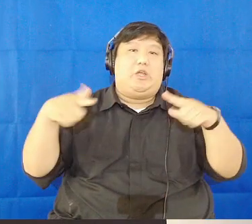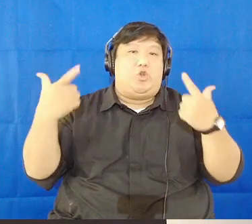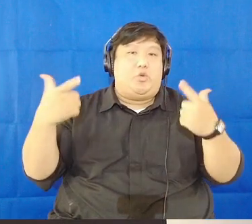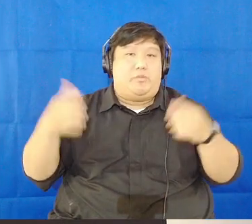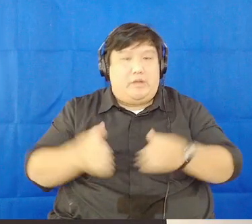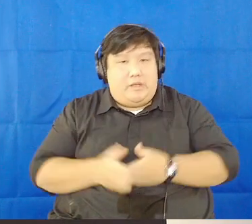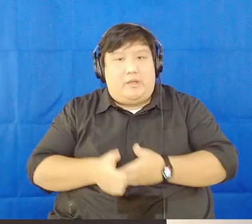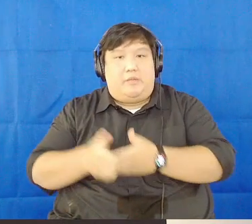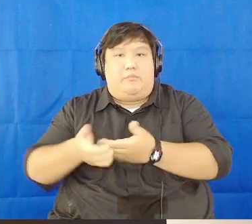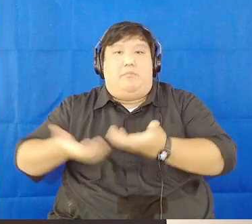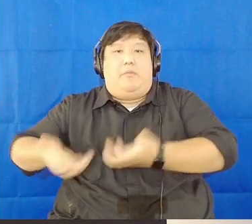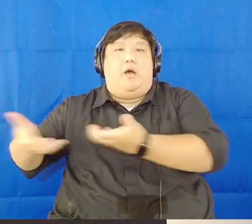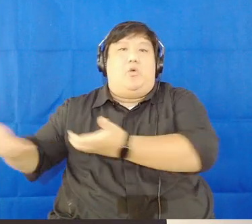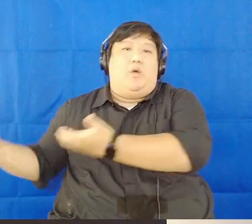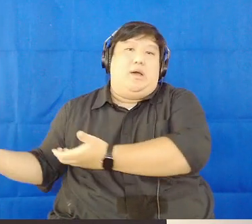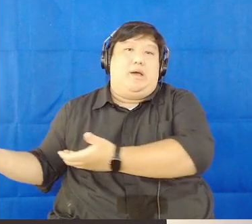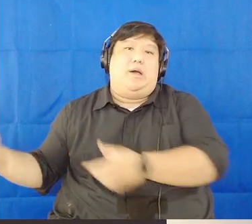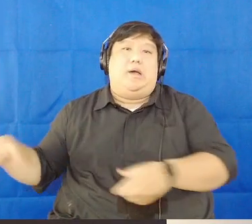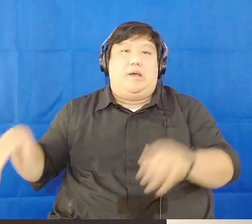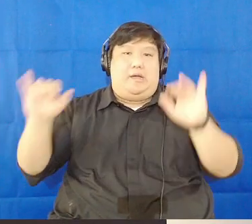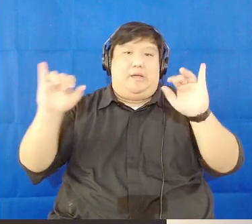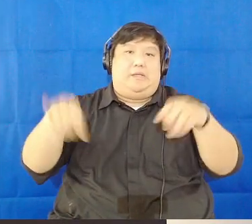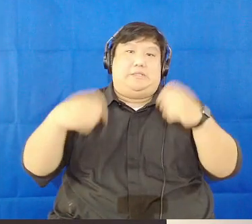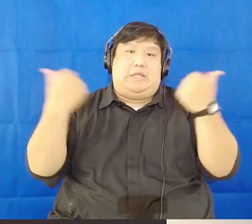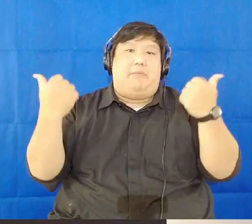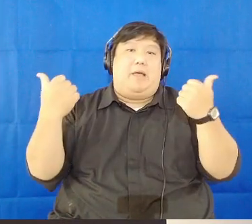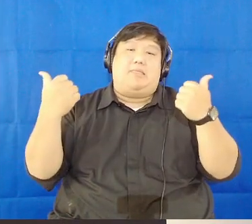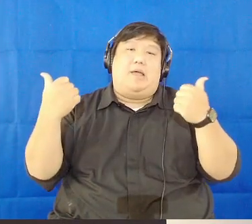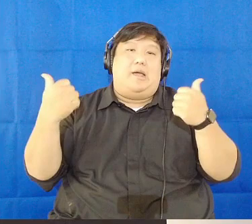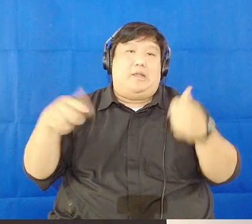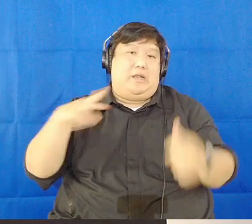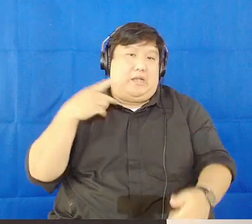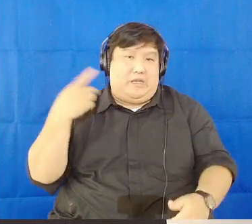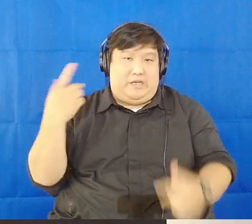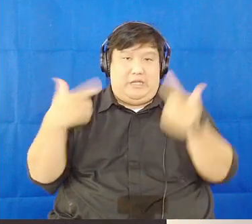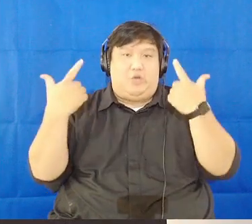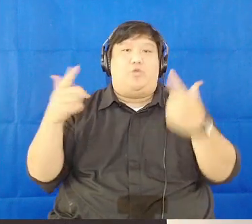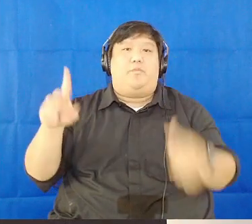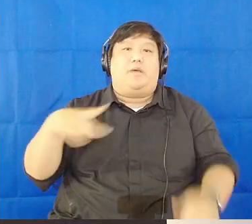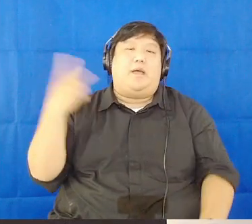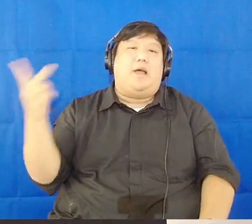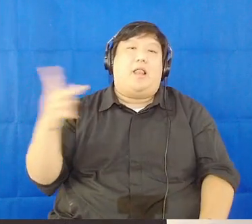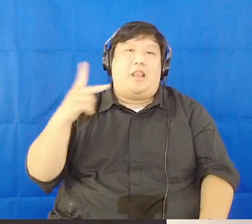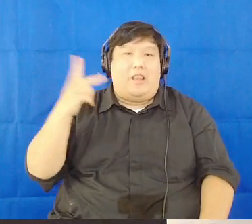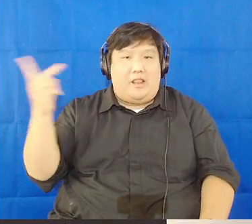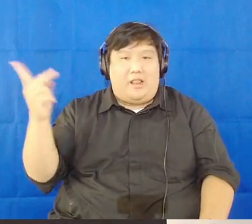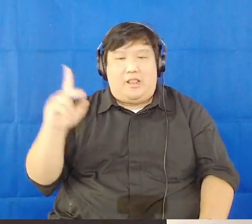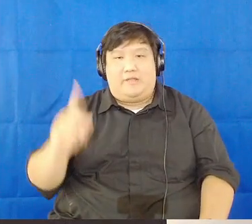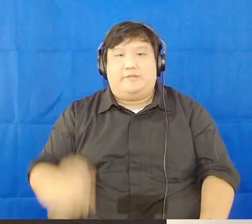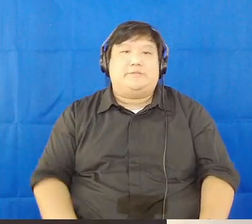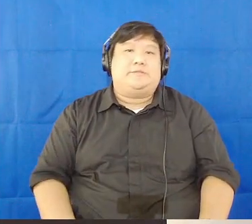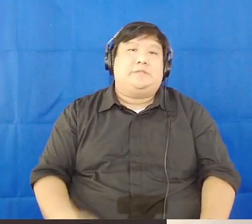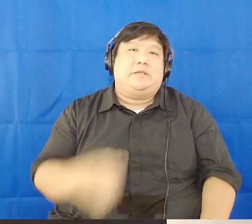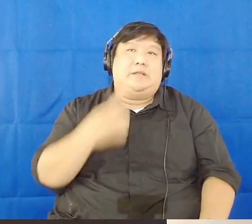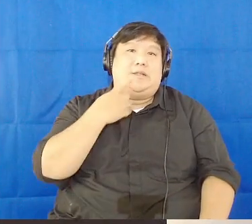kepada kehidupan kekal. Nah, saudara-saudari yang terkasih dalam Kristus, berkaitan dengan tubuh dan darah